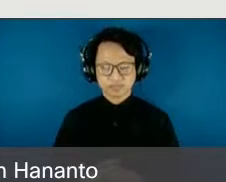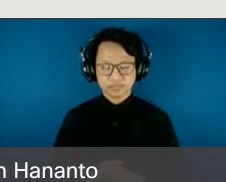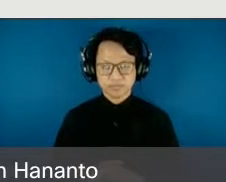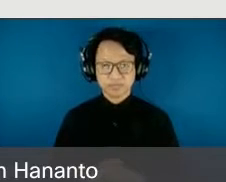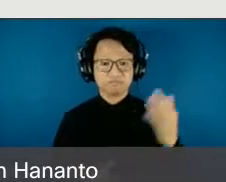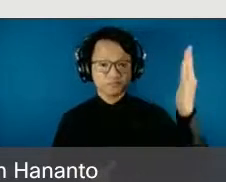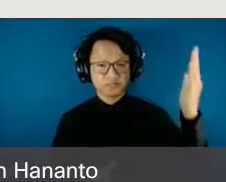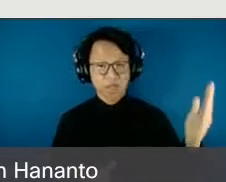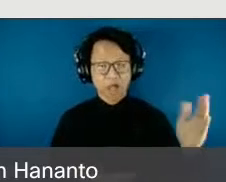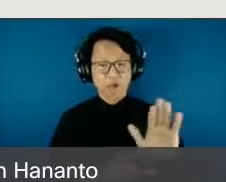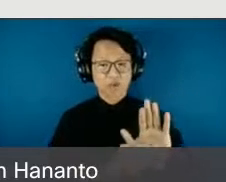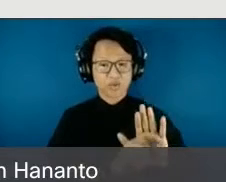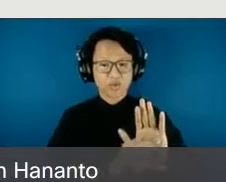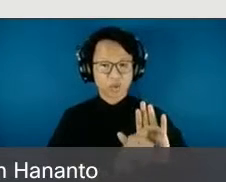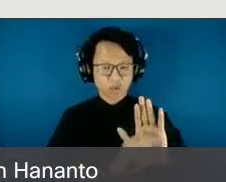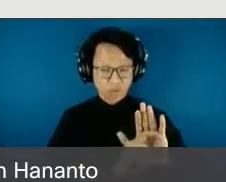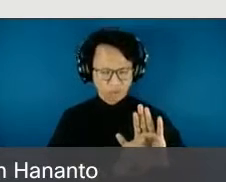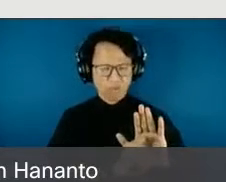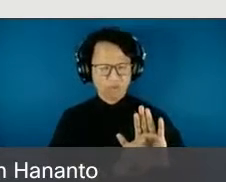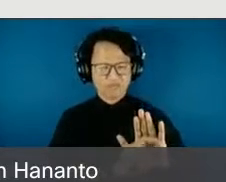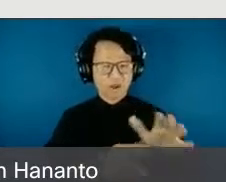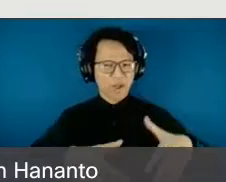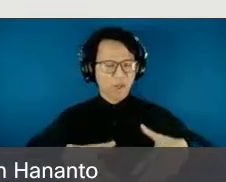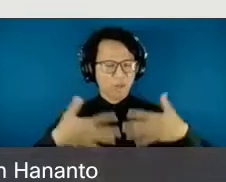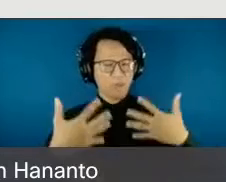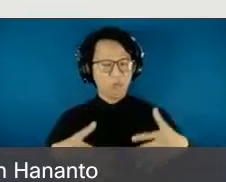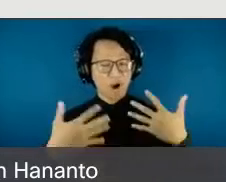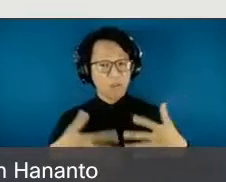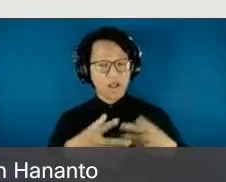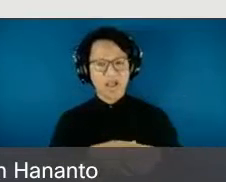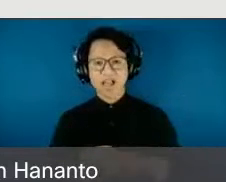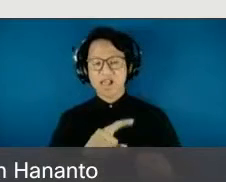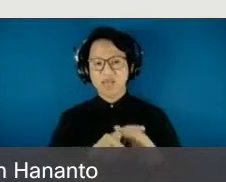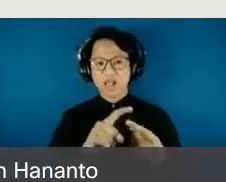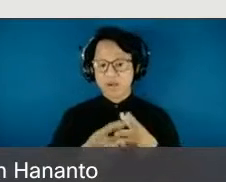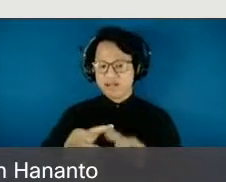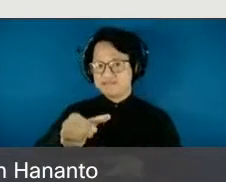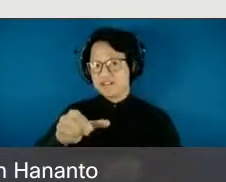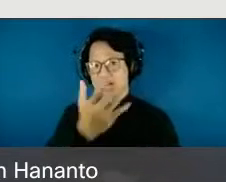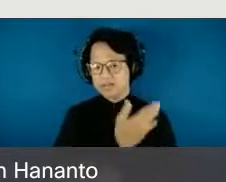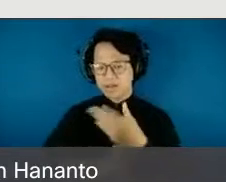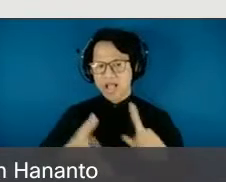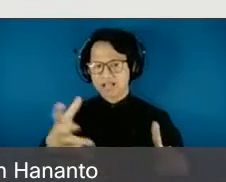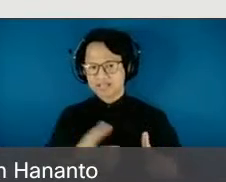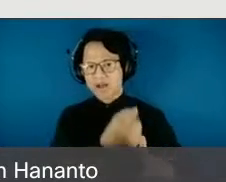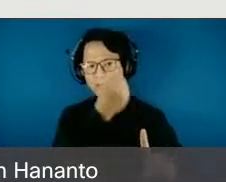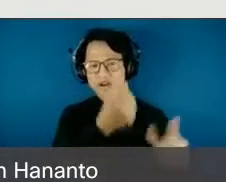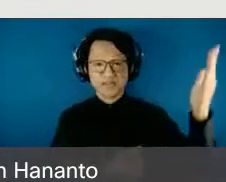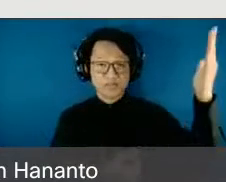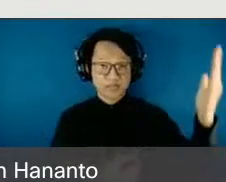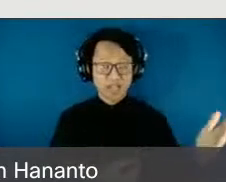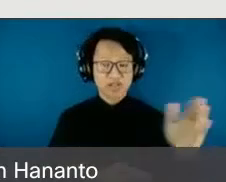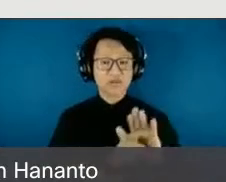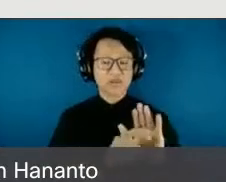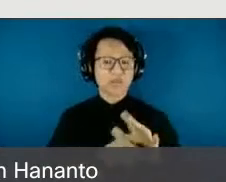Ini ada berbagai contoh dari hal-hal luar biasa yang sudah dicapai oleh teman-teman dari disabilitas. Contohnya adalah mereka